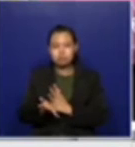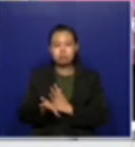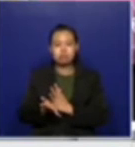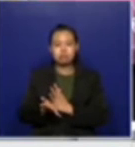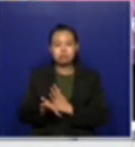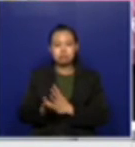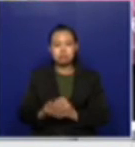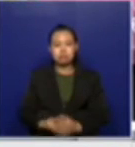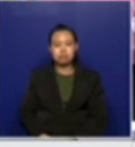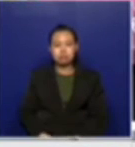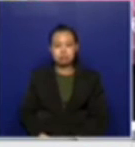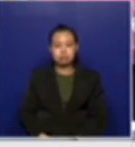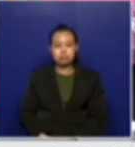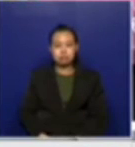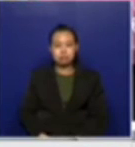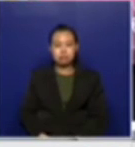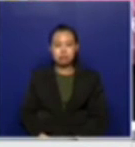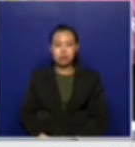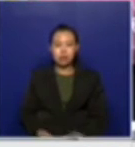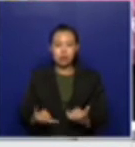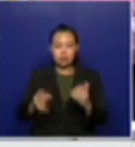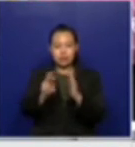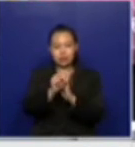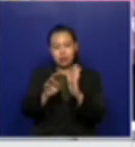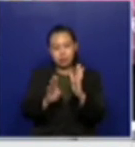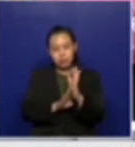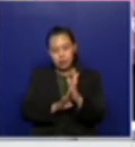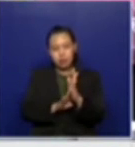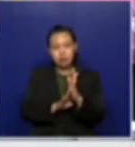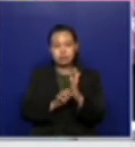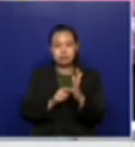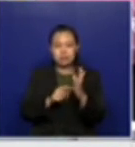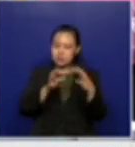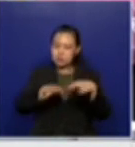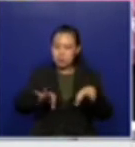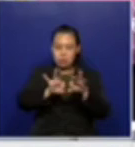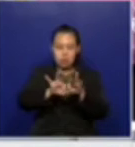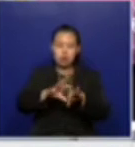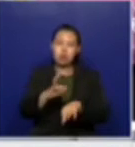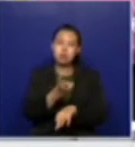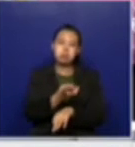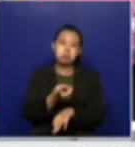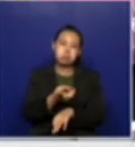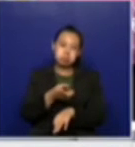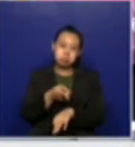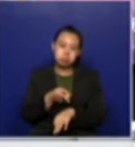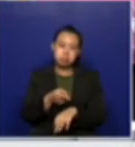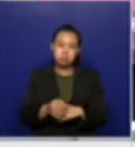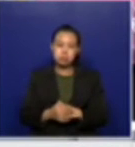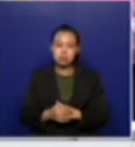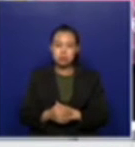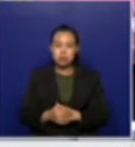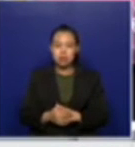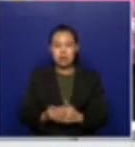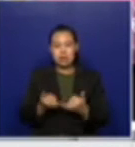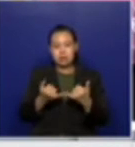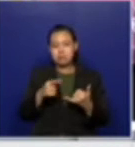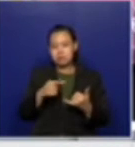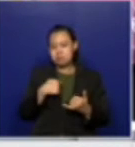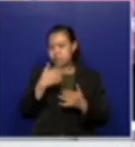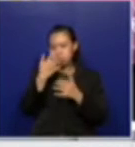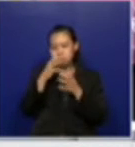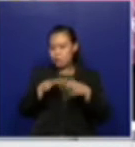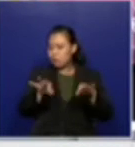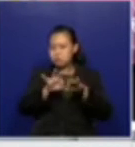ให้ความสำคัญนโยบายนี้น้อยมากยังกับเรื่องนี้เนี่ยไม่ได้เป็นนโยบายหรือวาระแห่งชาติแต่อย่างใดเ